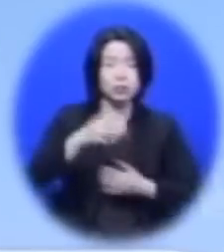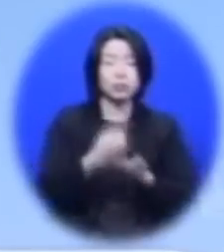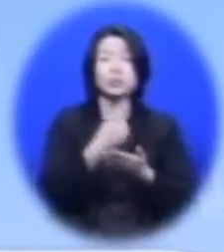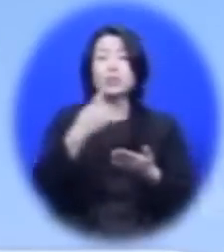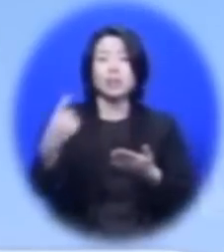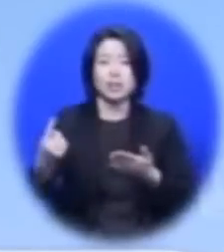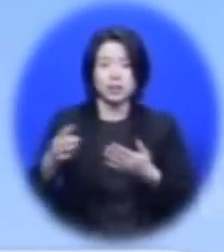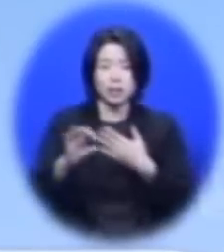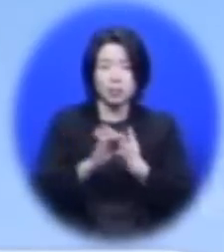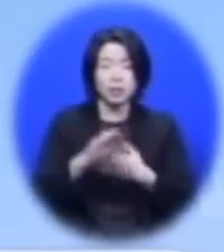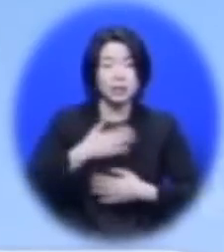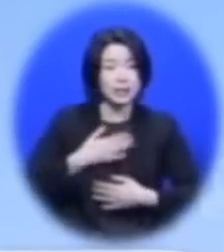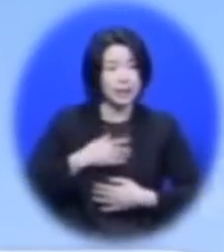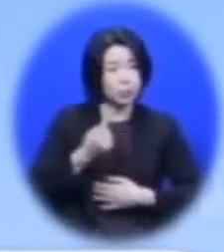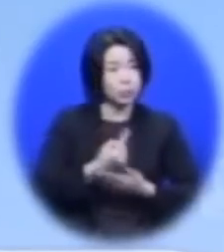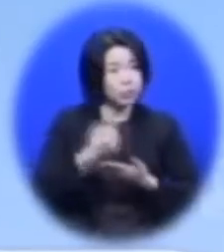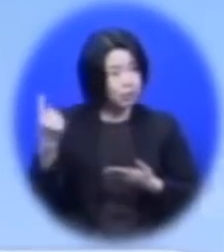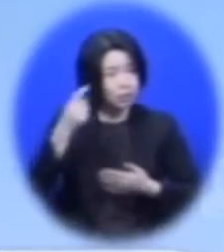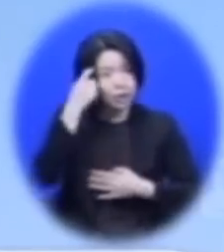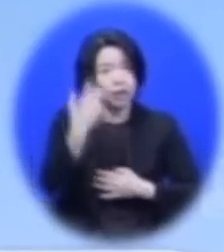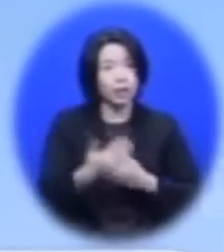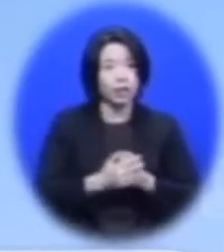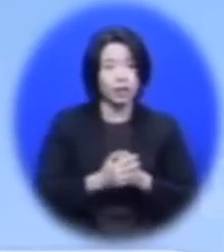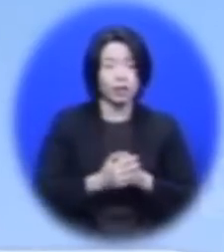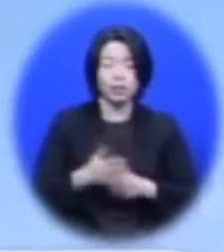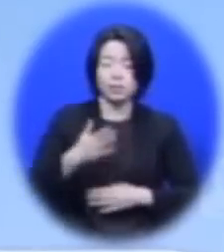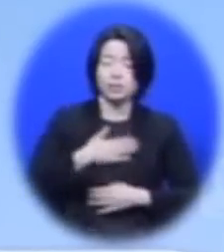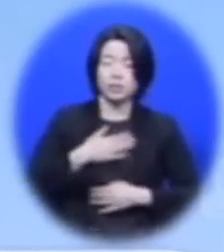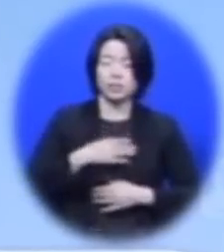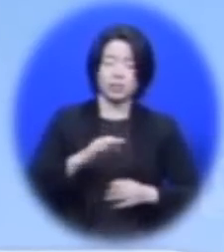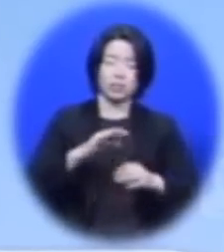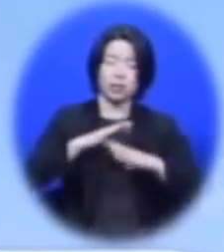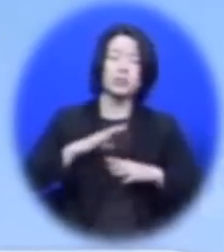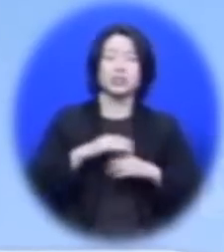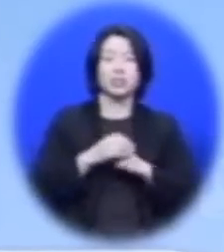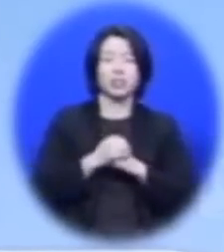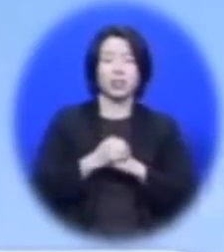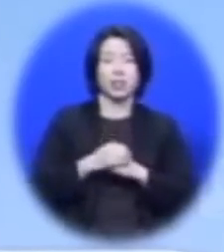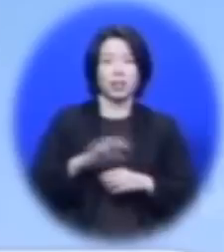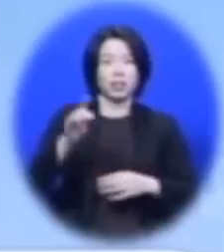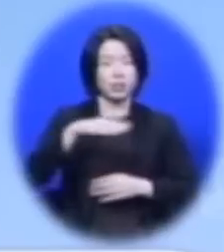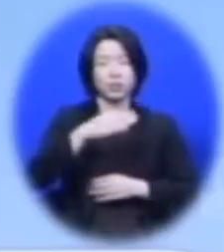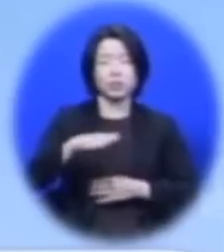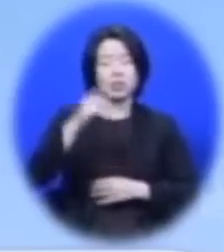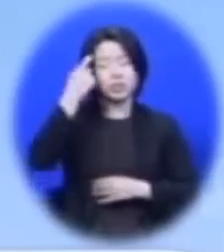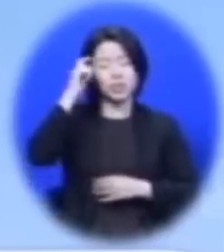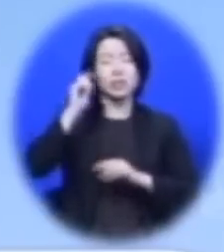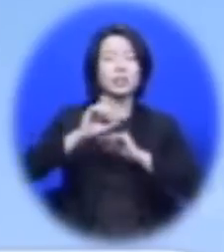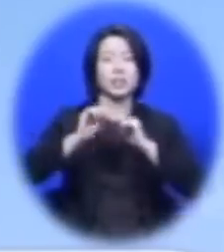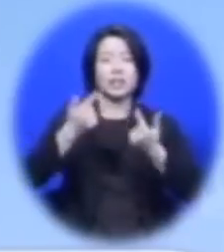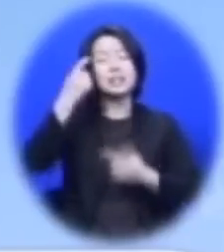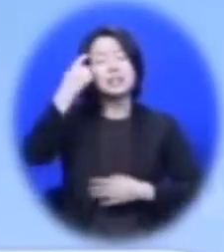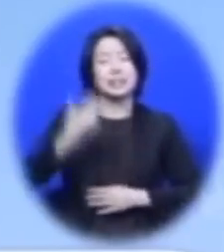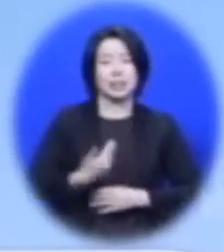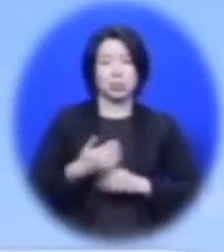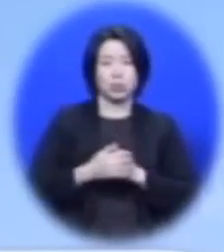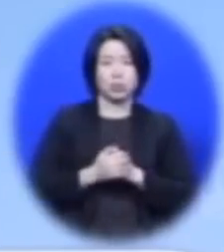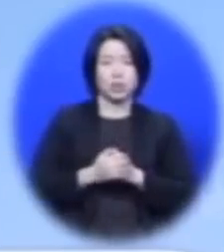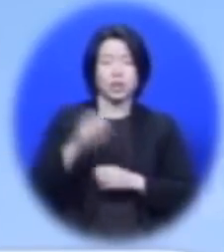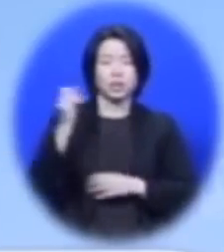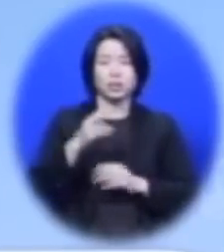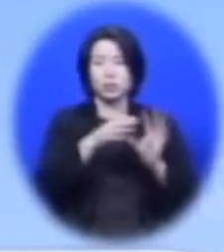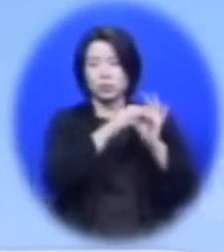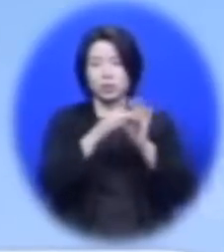인도를 떠나랴? 나는 깜짝 놀랐다. 전혀 생각지도 않았던 질문이었다. 그리고